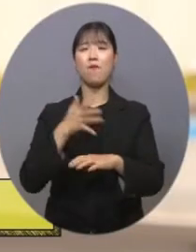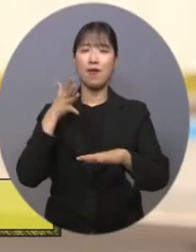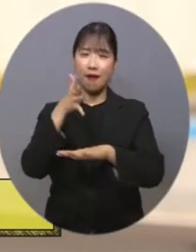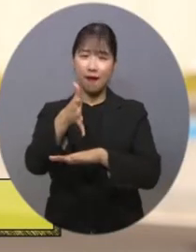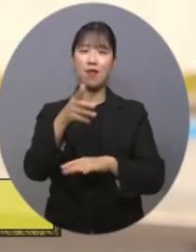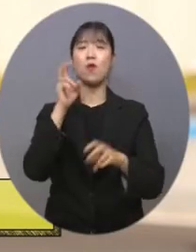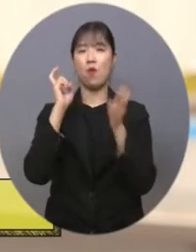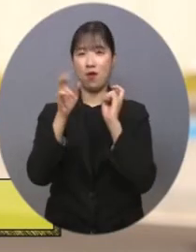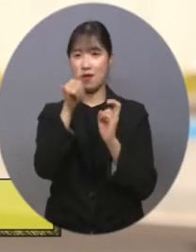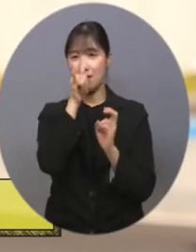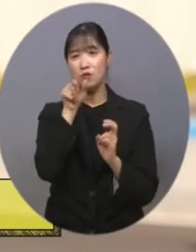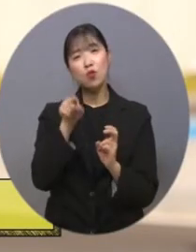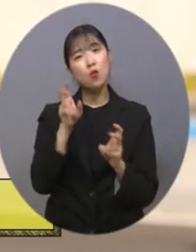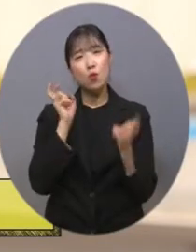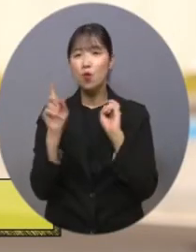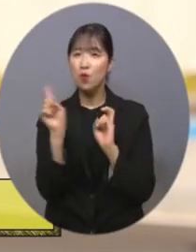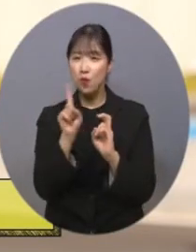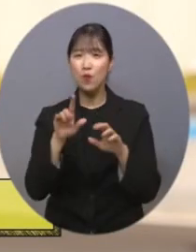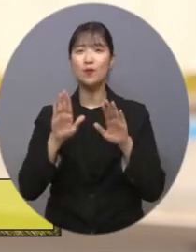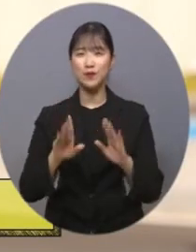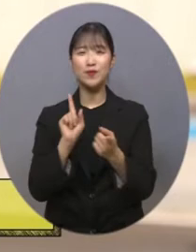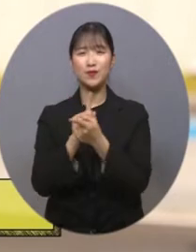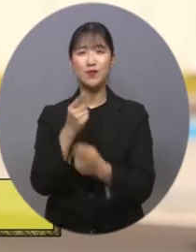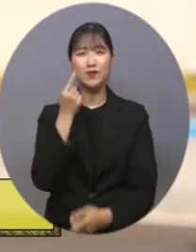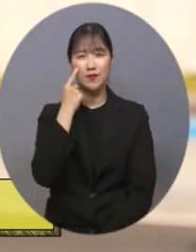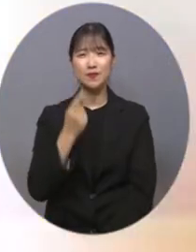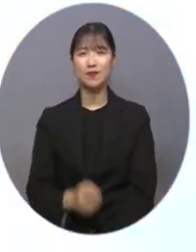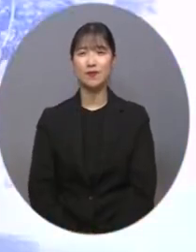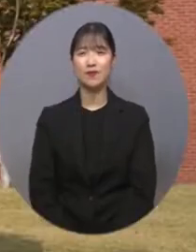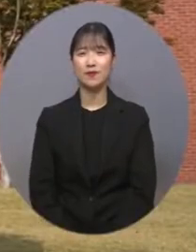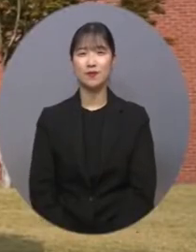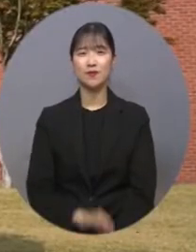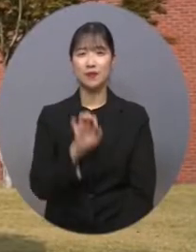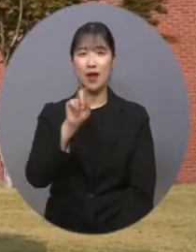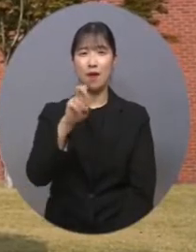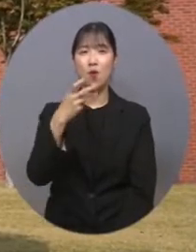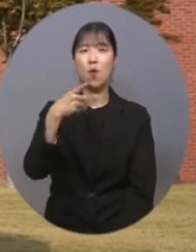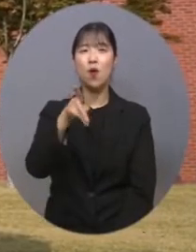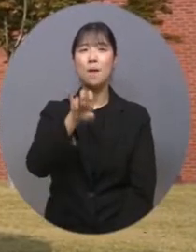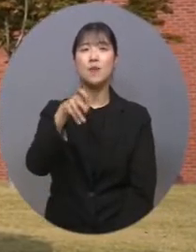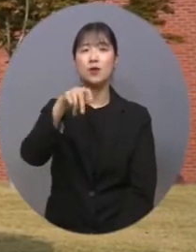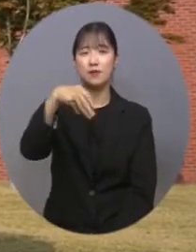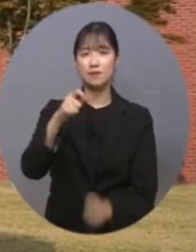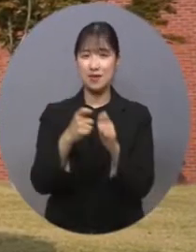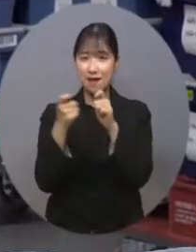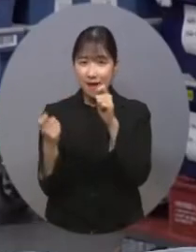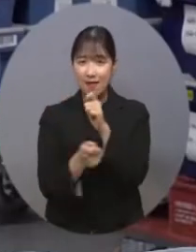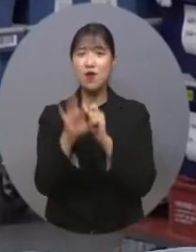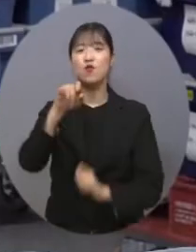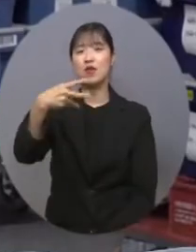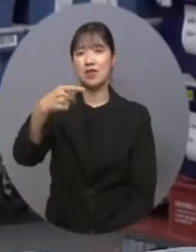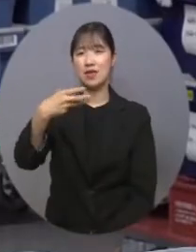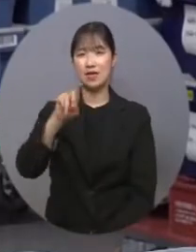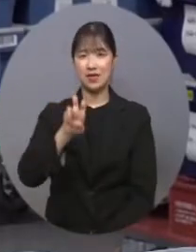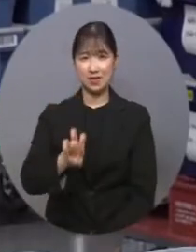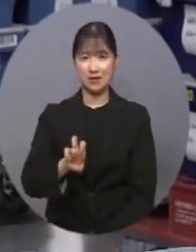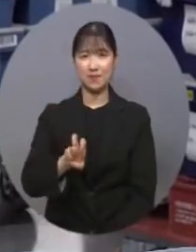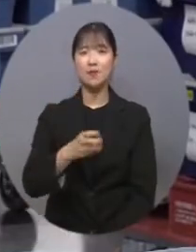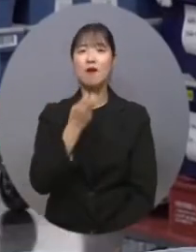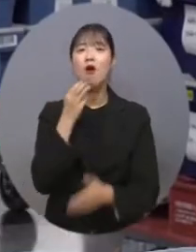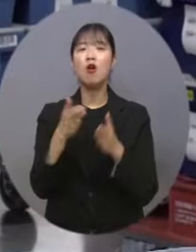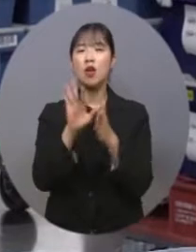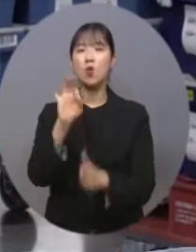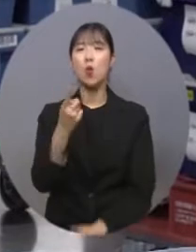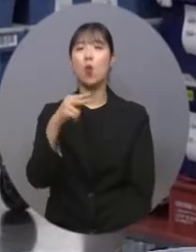있습니다. 과연 어떤 회사일까요? 지금 바로 만나보시죠. 아모레퍼시픽 자회사인 위드림은 경기도 오산시에